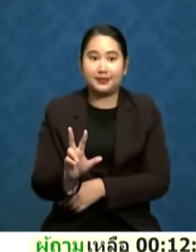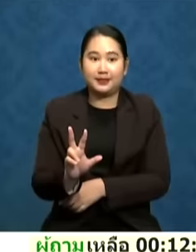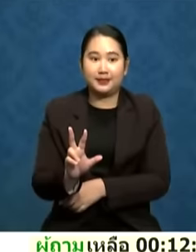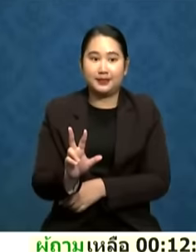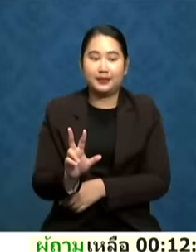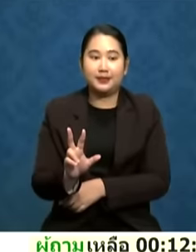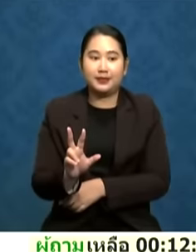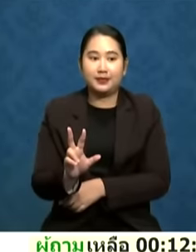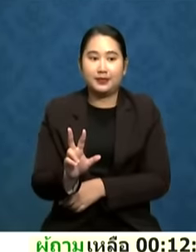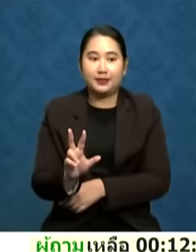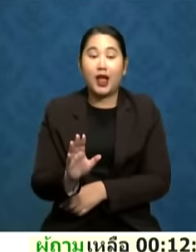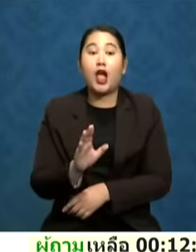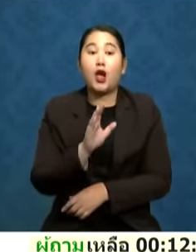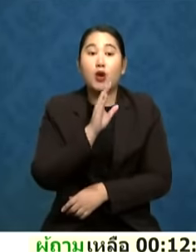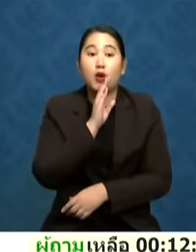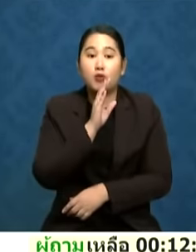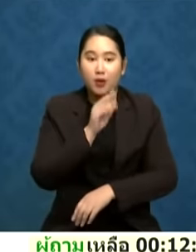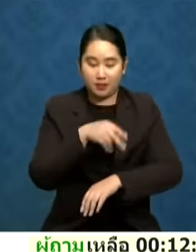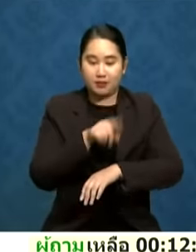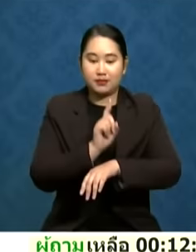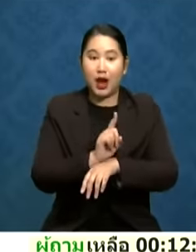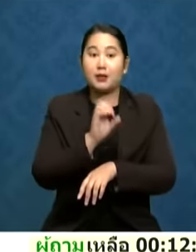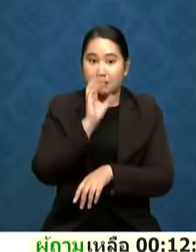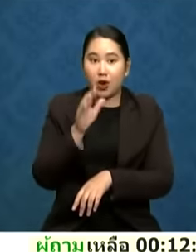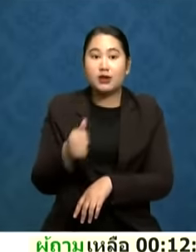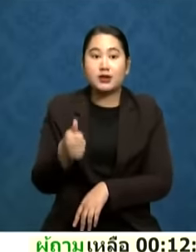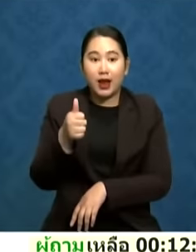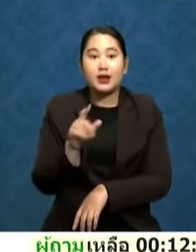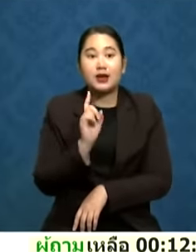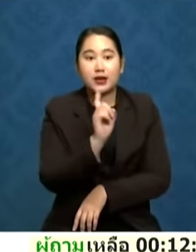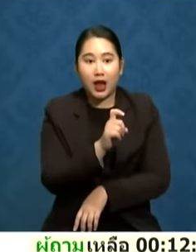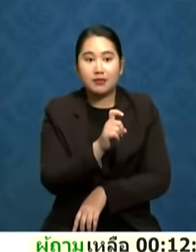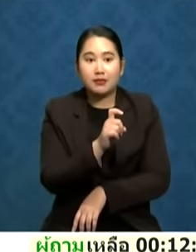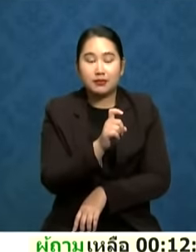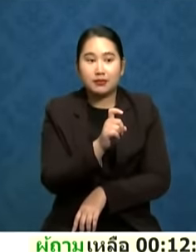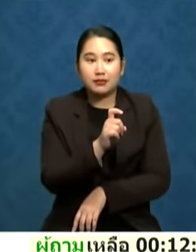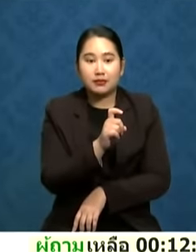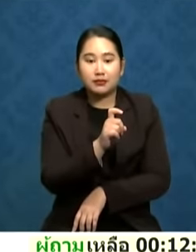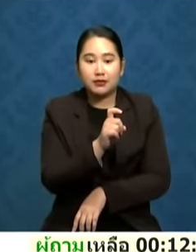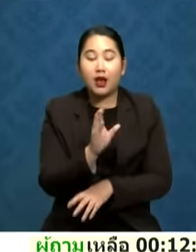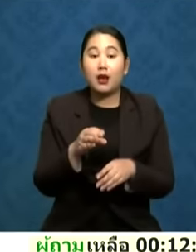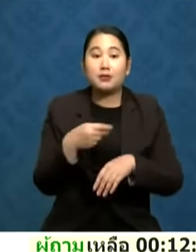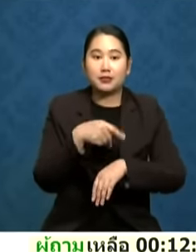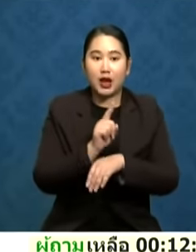เชจาจธรรษณ์ไม่รวomber!